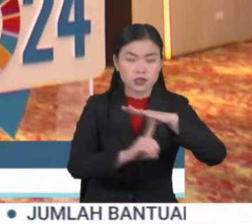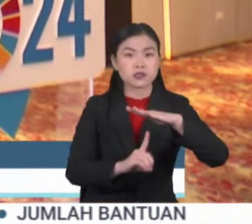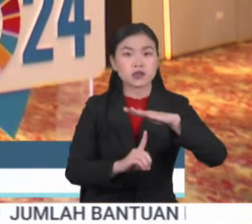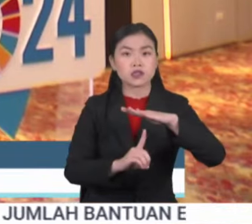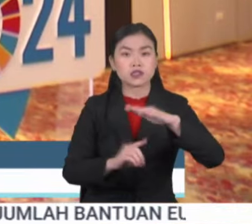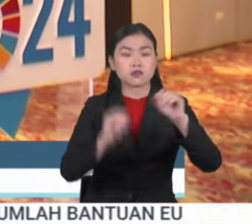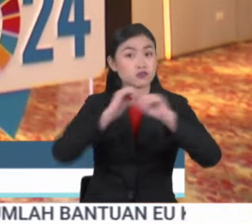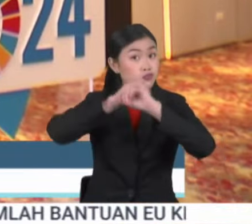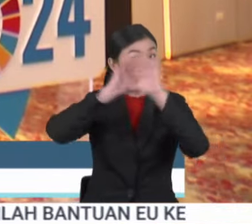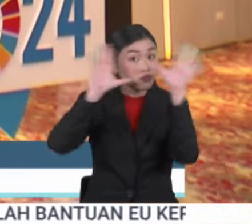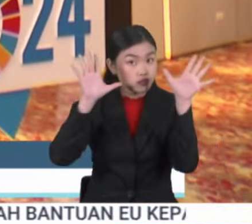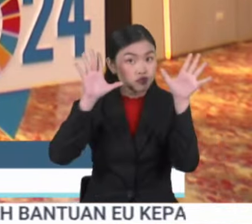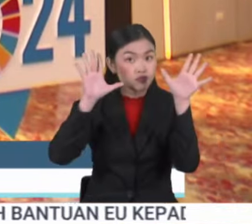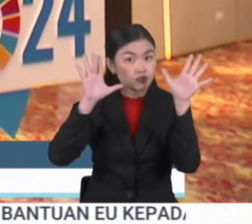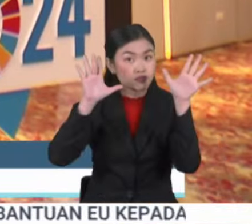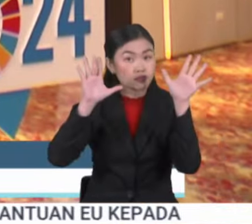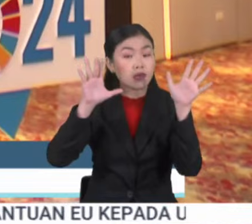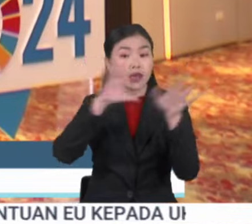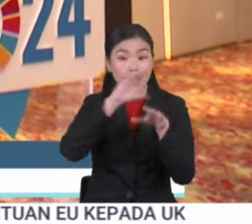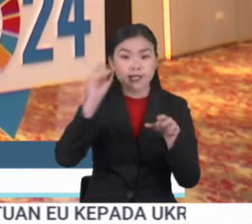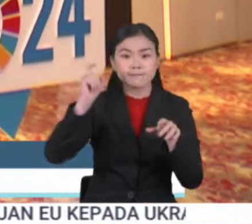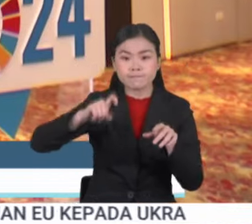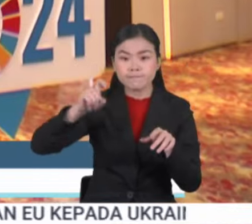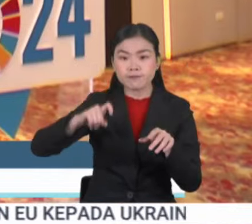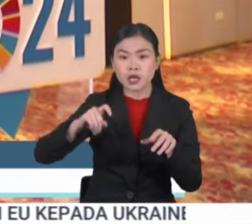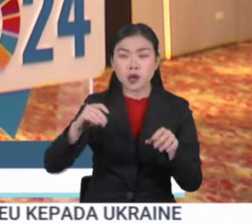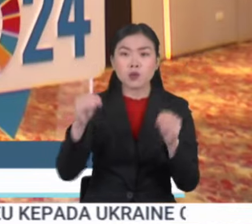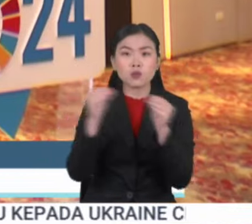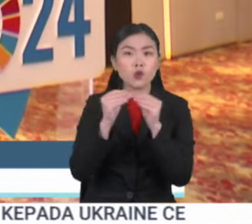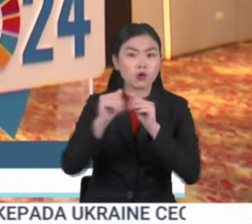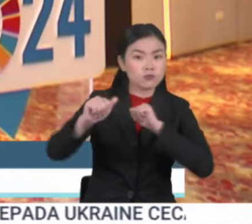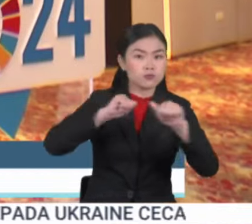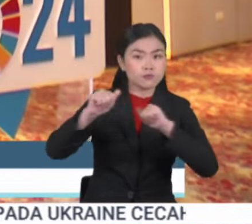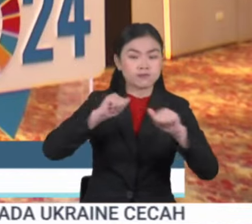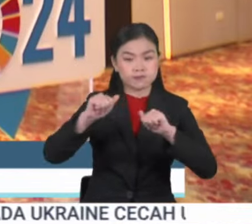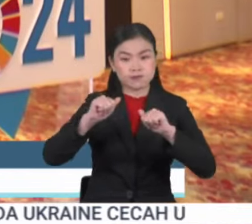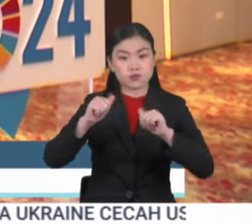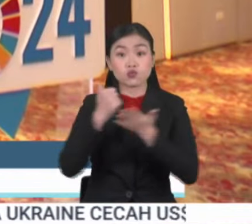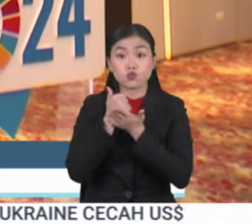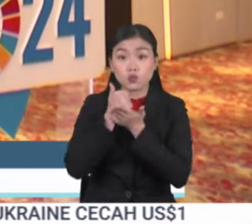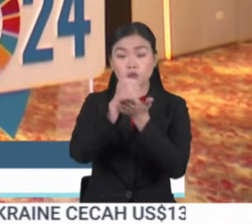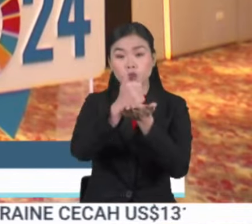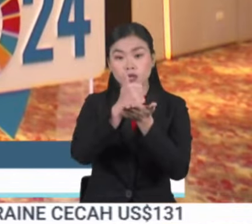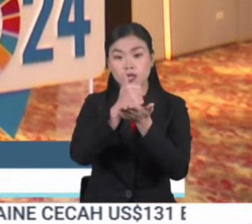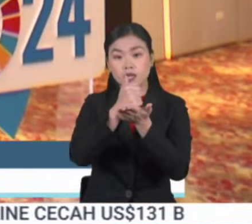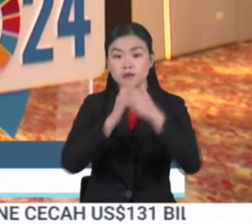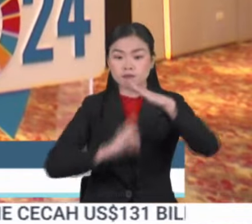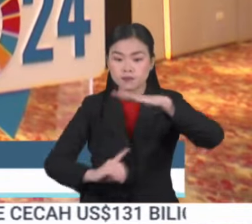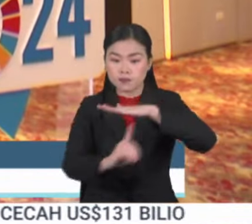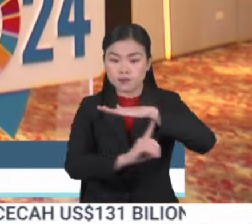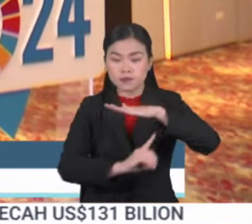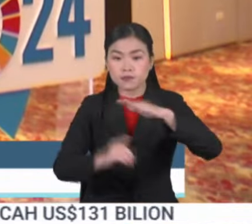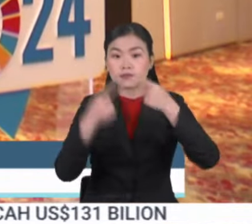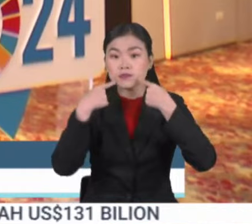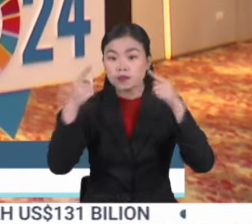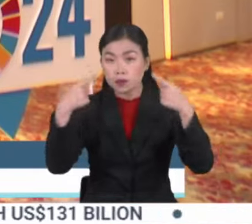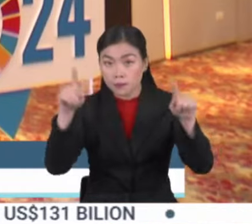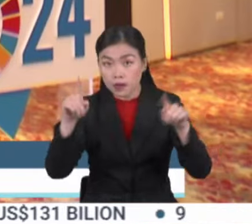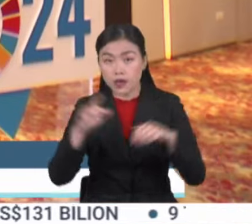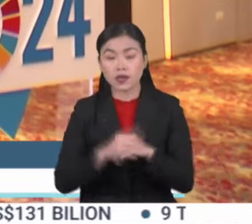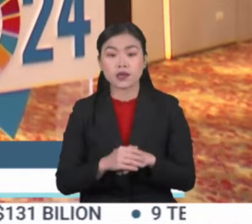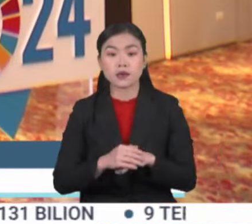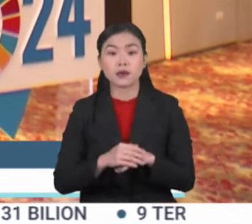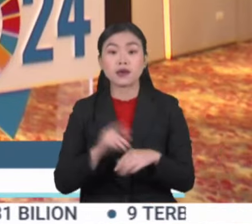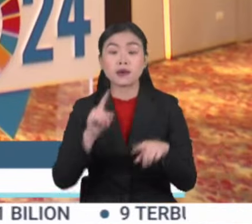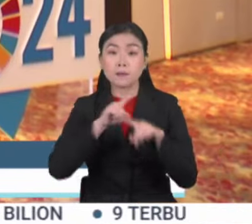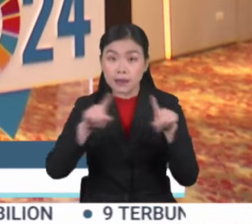sangat jelas. Kita juga memerlukan banyak action on the ground ya, untuk membantu pelaksanaan dasar tersebut. Tapi di samping itu juga kita